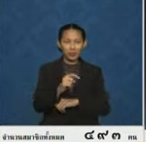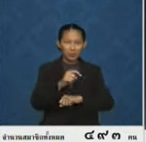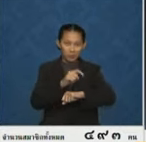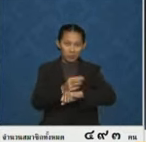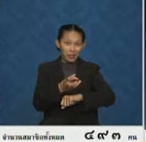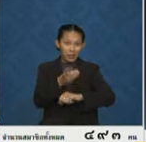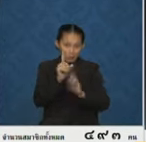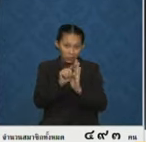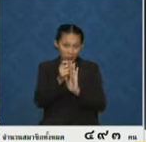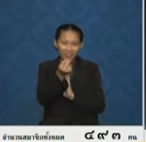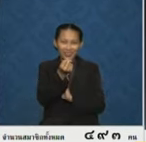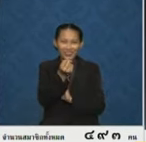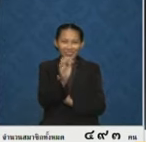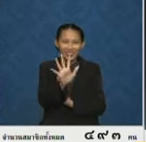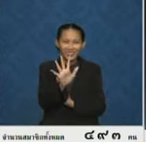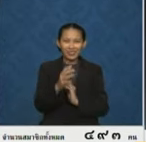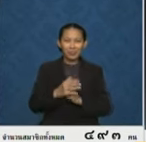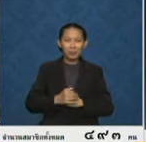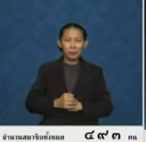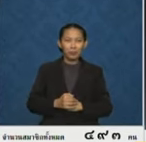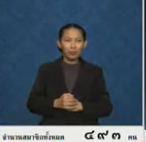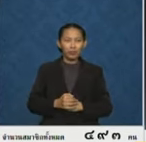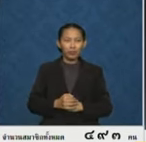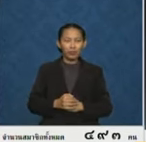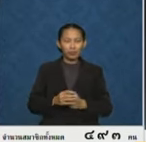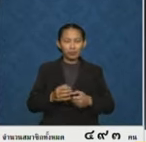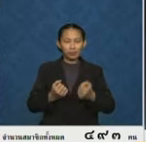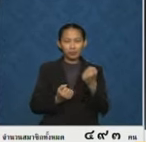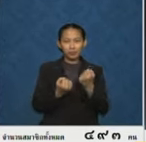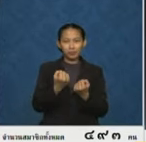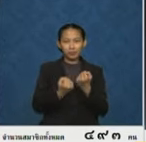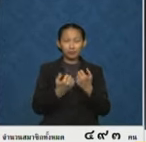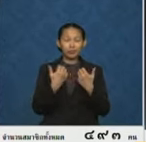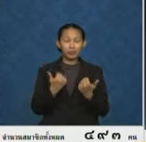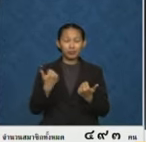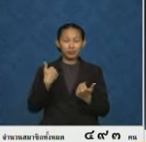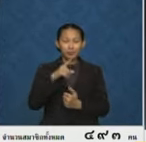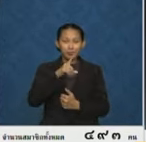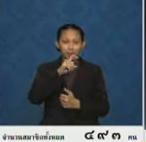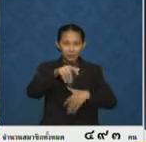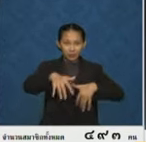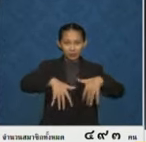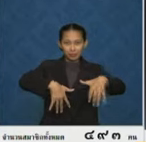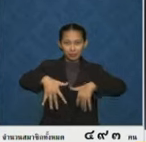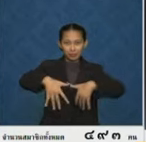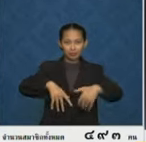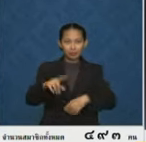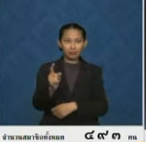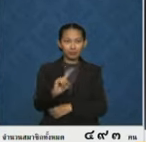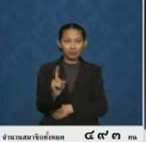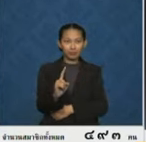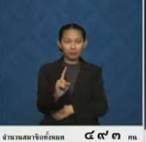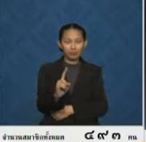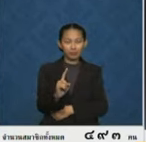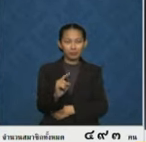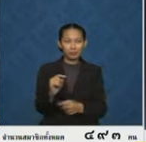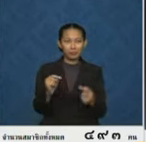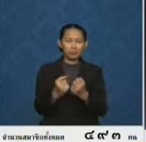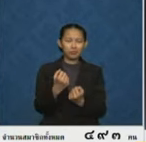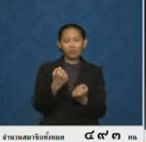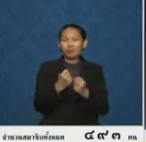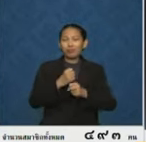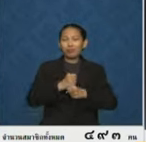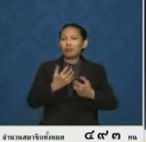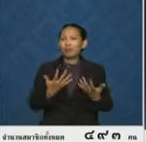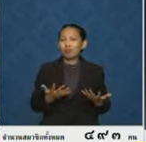สัก 15วินาทีนะครับก็ในส่วนของการเดินทางปัจจุบันที่ผมเองได้ไปสอบถามพี่น้องประชาชนมาครับว่าปัจจุบันพวกเเดินทางกันอย่างไรนะ